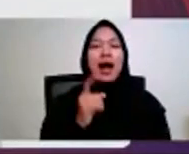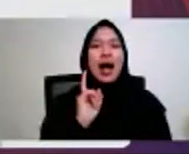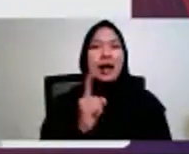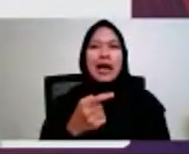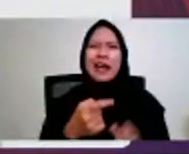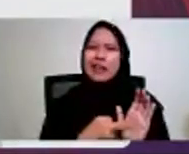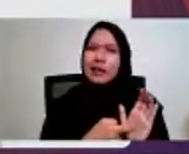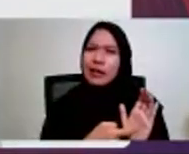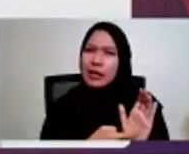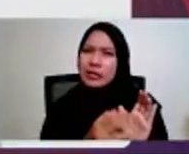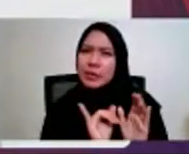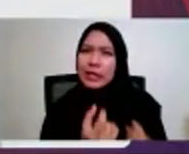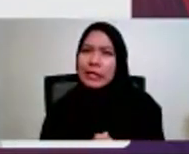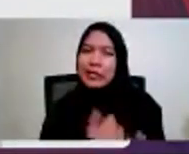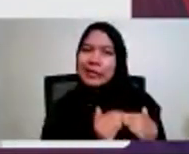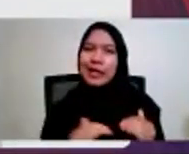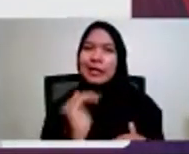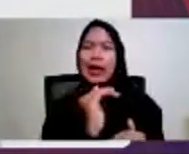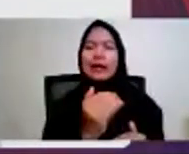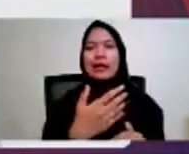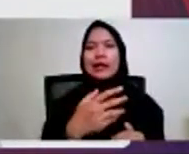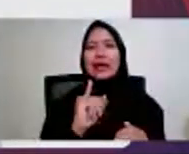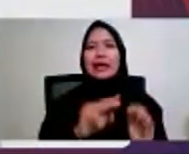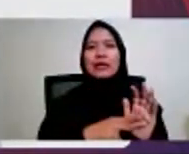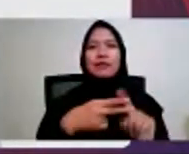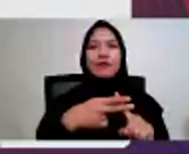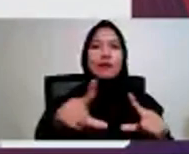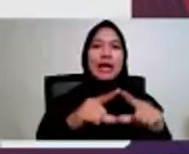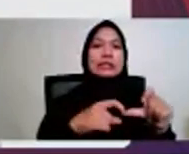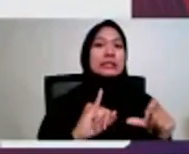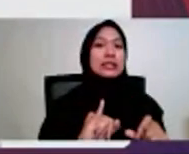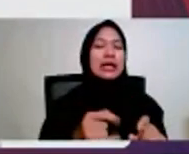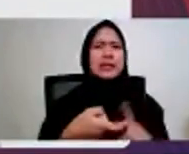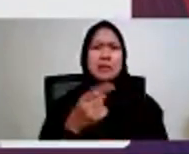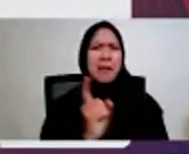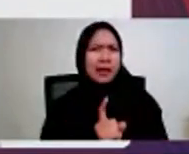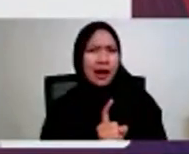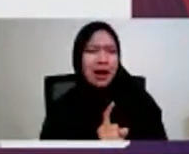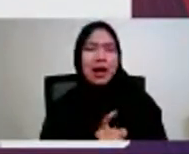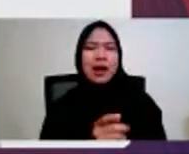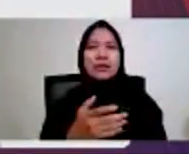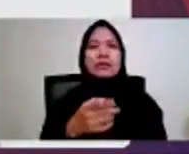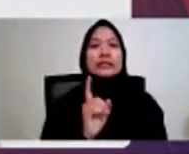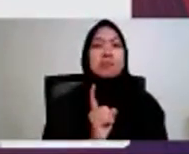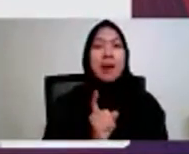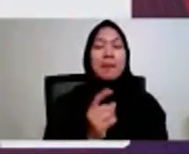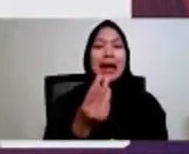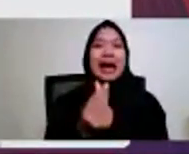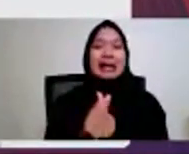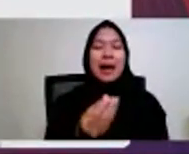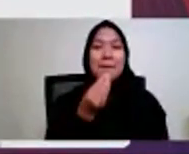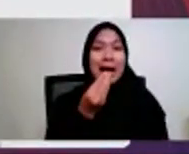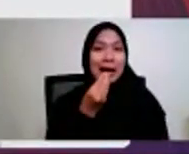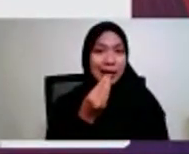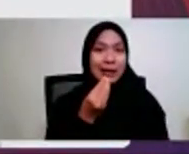tanda-tanda kenaikan ekspektasi inflasi dari mana kenaikan ekspektasi inflasi adalah karena harga pangan